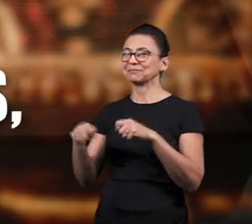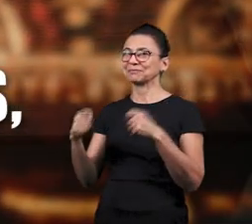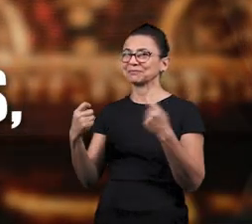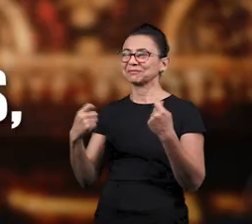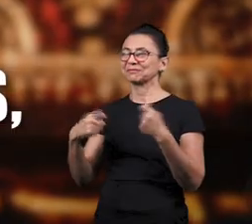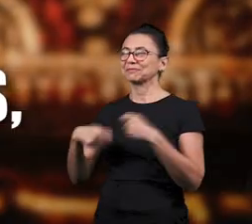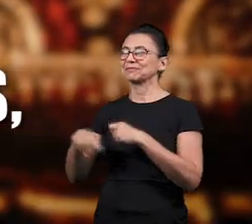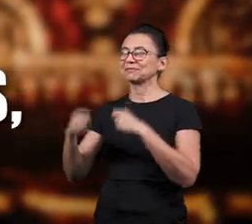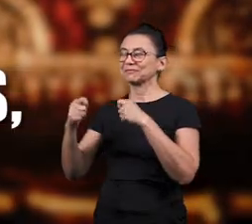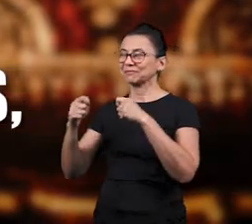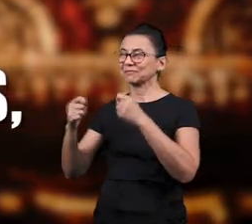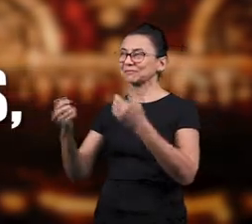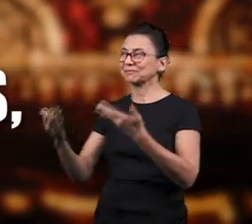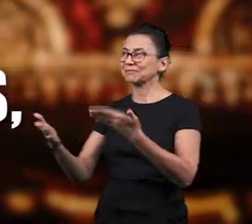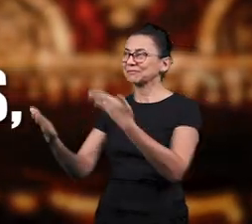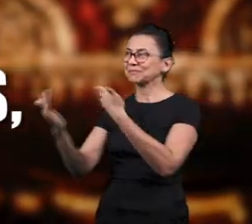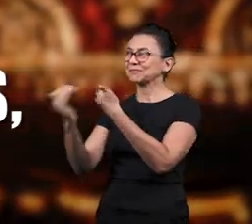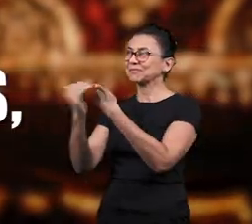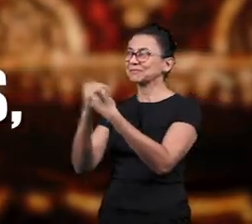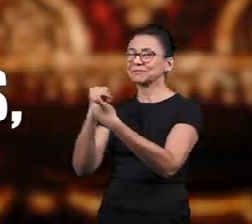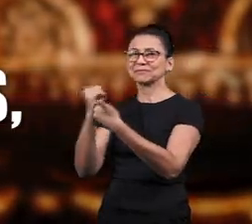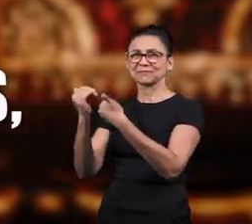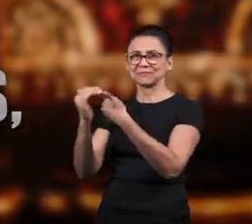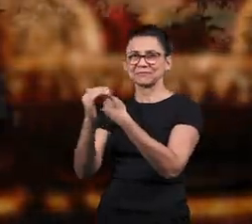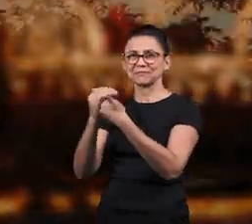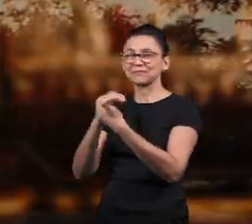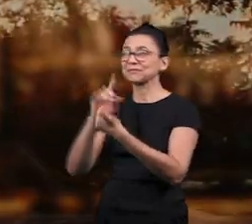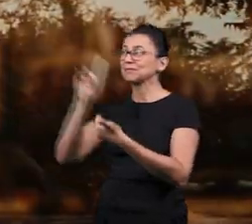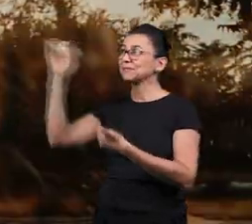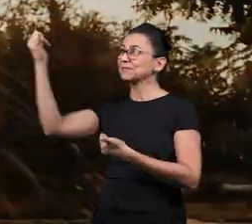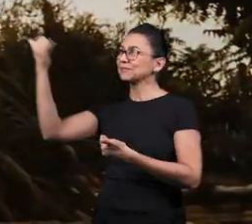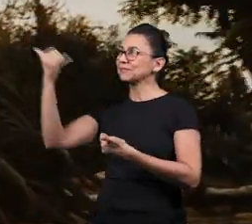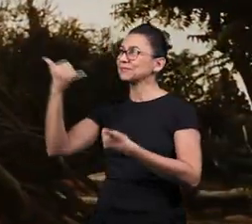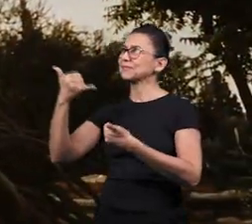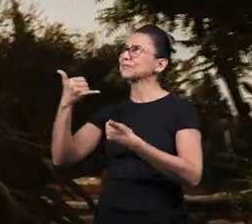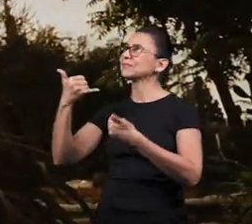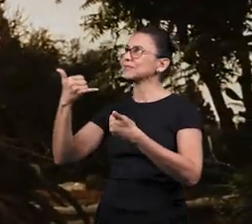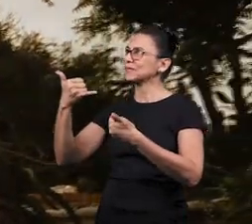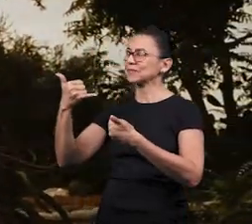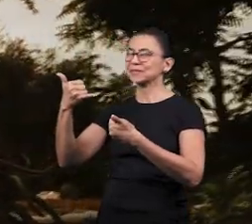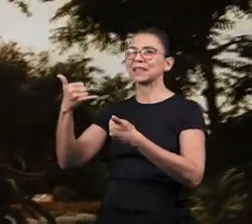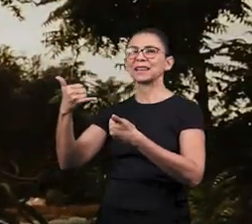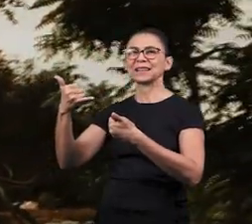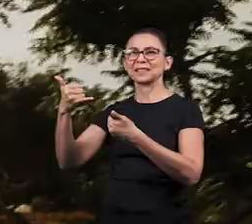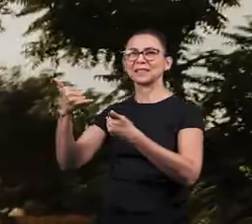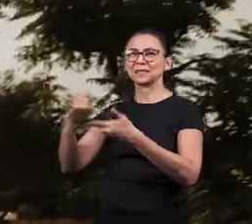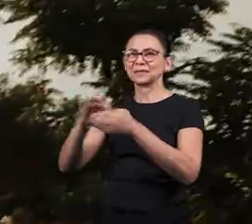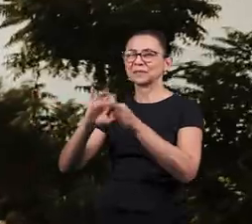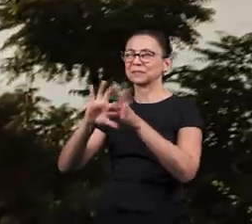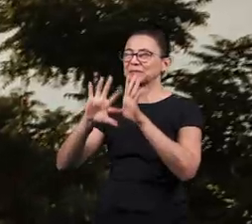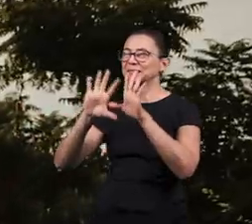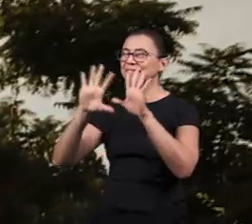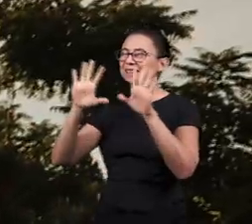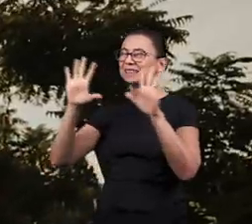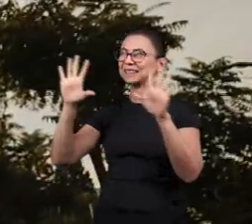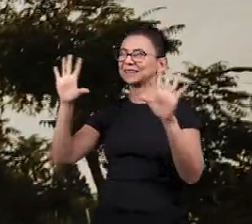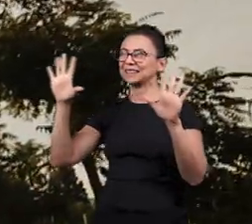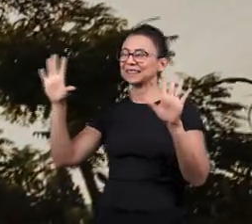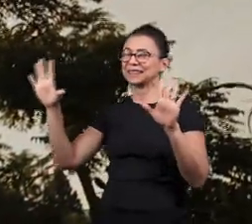Всегда, когда ты будешь нуждаться, я буду в твоем распоряжении,